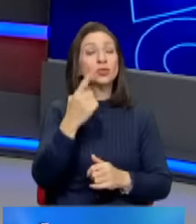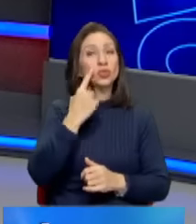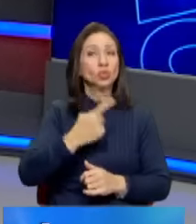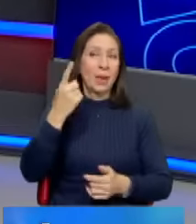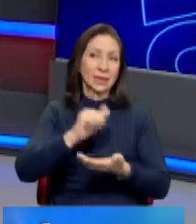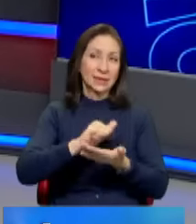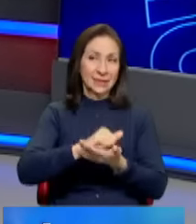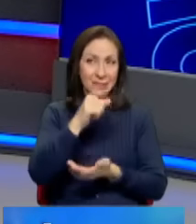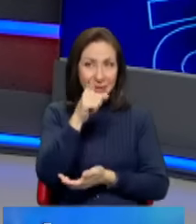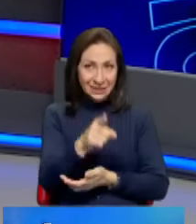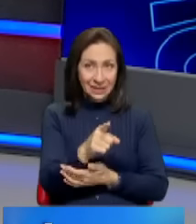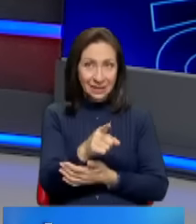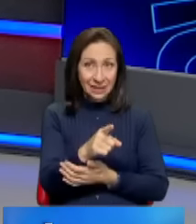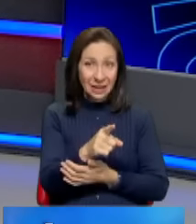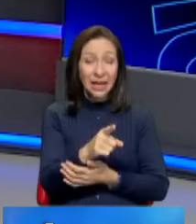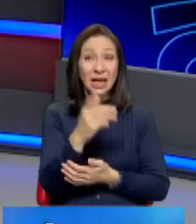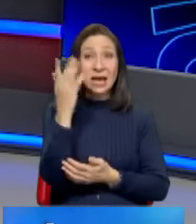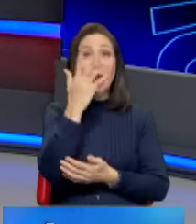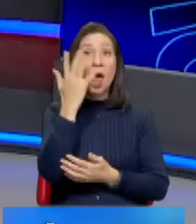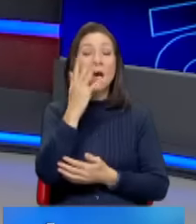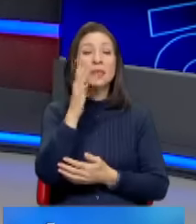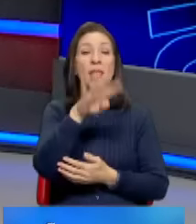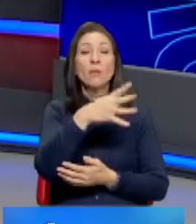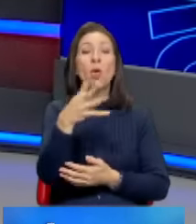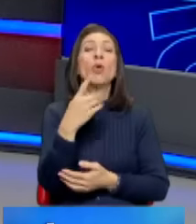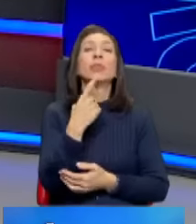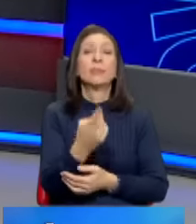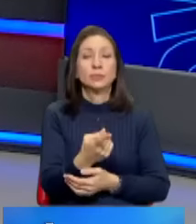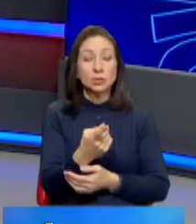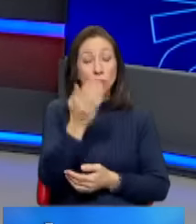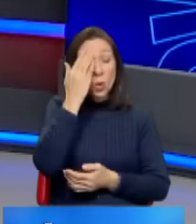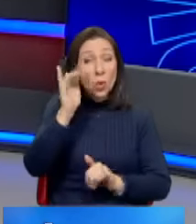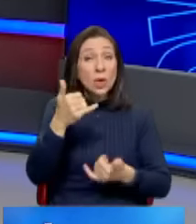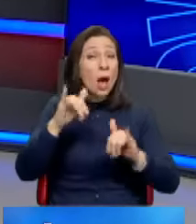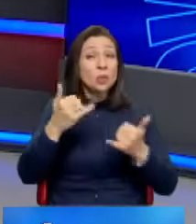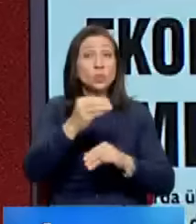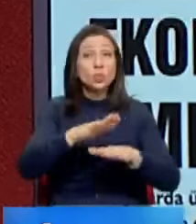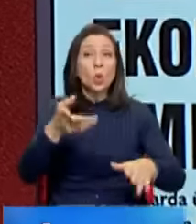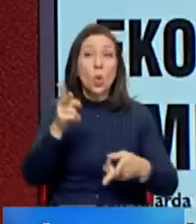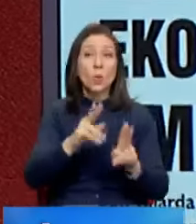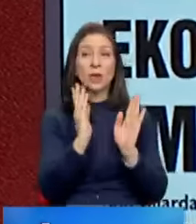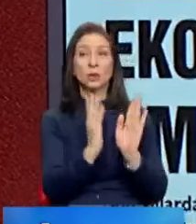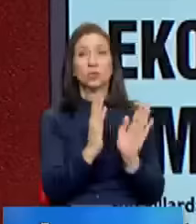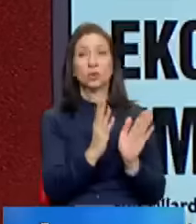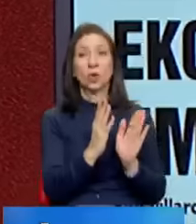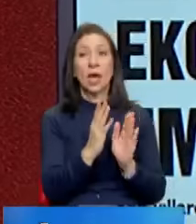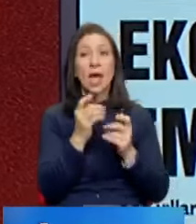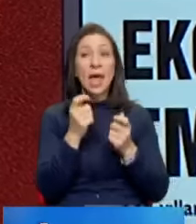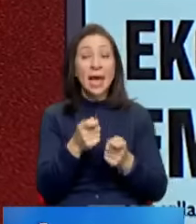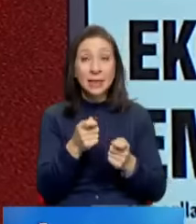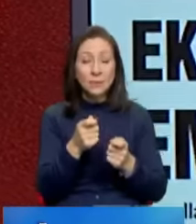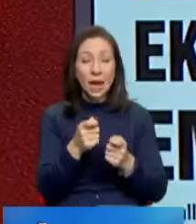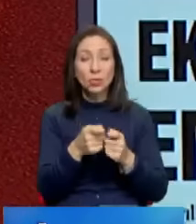gazetesi Cumhuriyet Gazetesi olacak. Kara tablo demiş Cumhuriyet Gazetesi. Yoksulluk vuruyor, çocukları ölüme götürüyor,